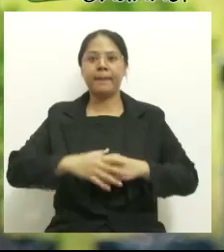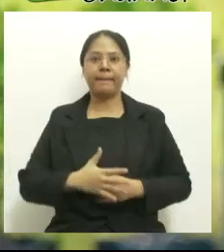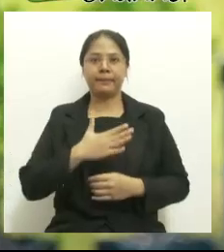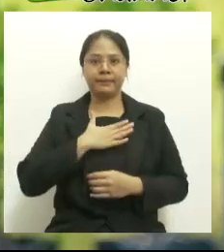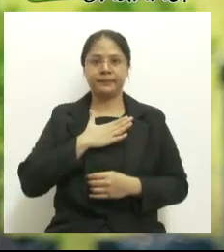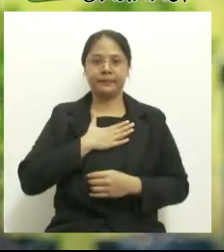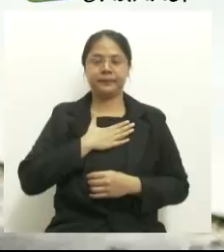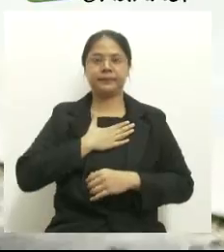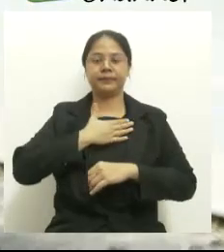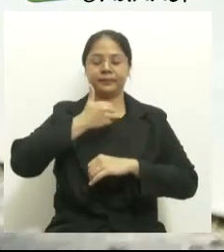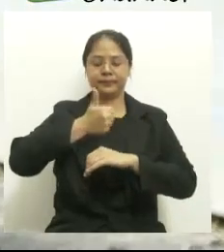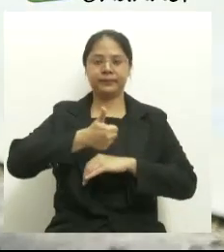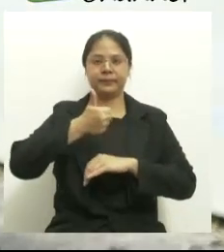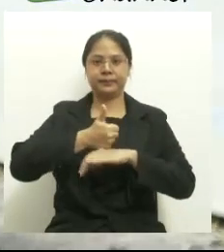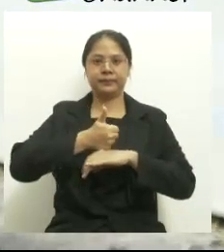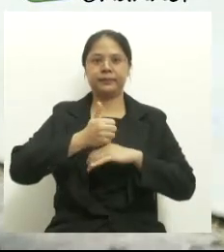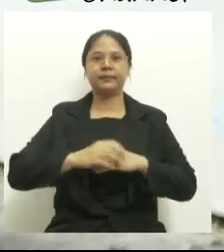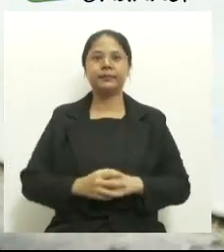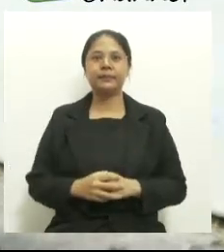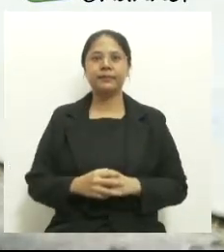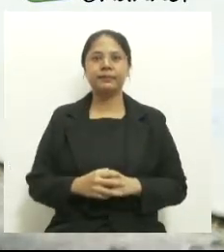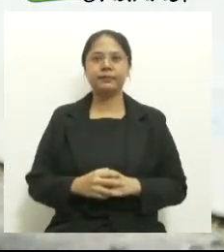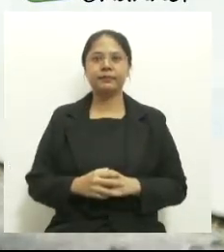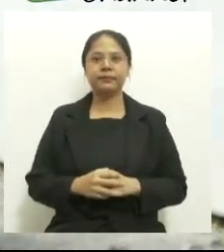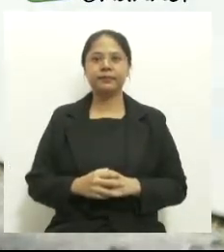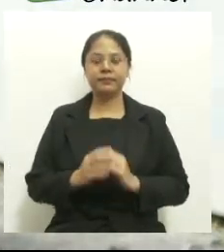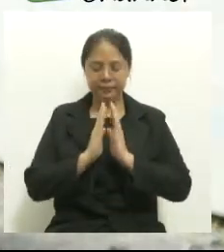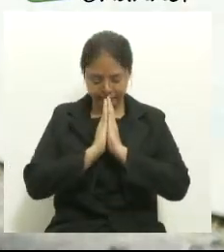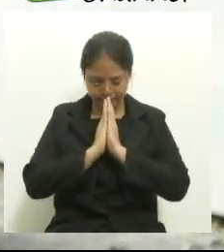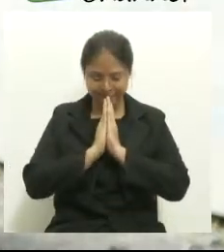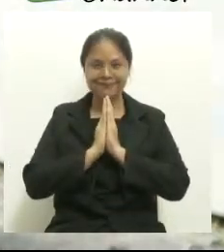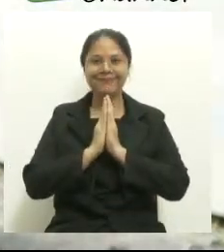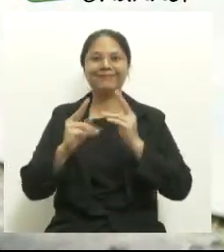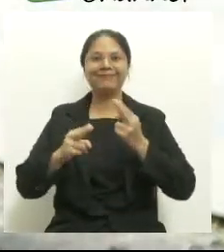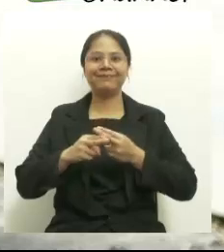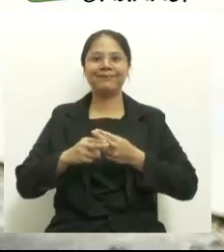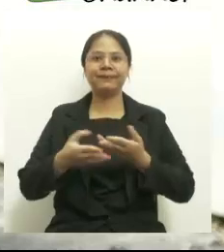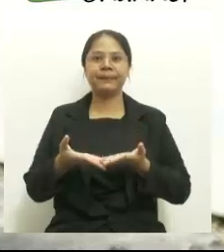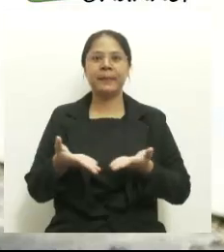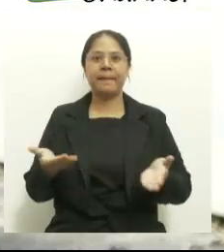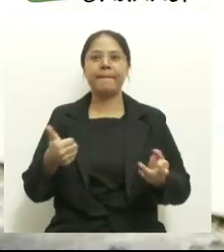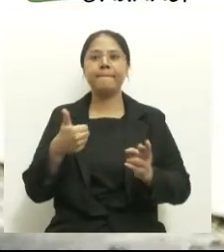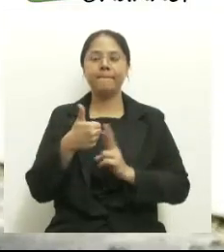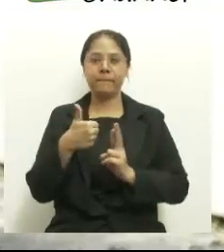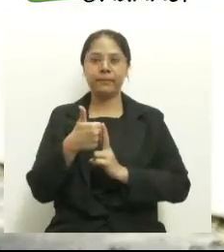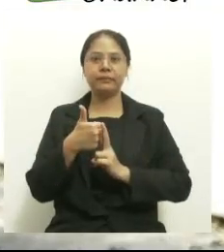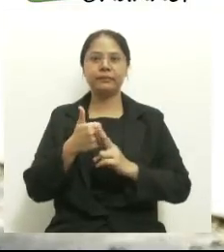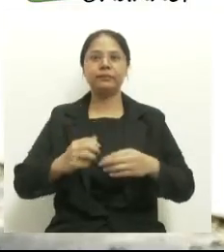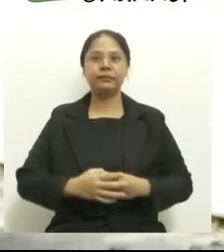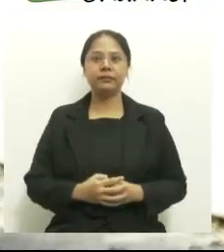ผู้บริหารสถานศึกษา สวัสดีค่ะกรองสนธนีมูลคุณรองผู้อำนวยการโรงเรียนบ้านหนองขุ่นมิตรภ